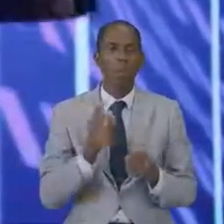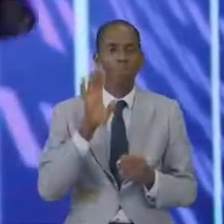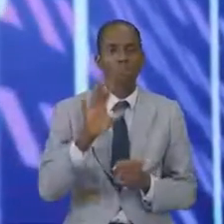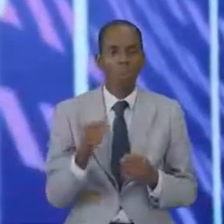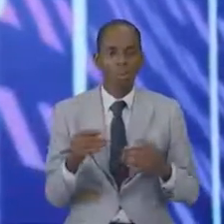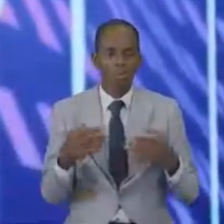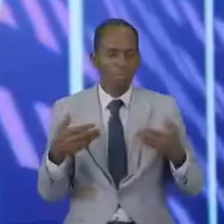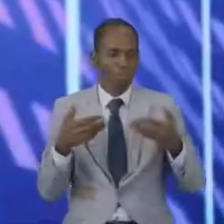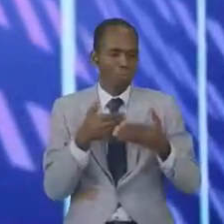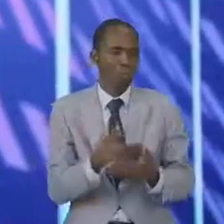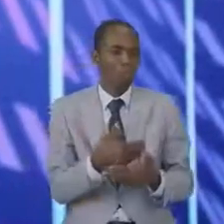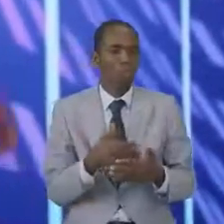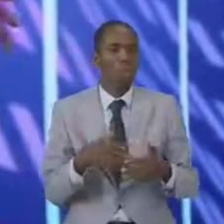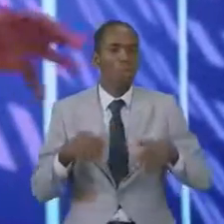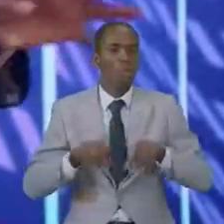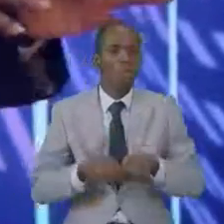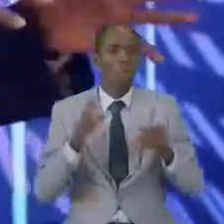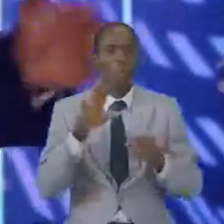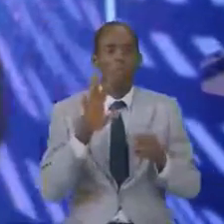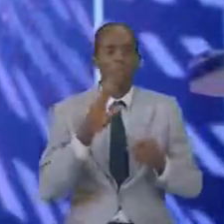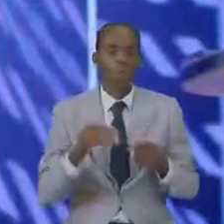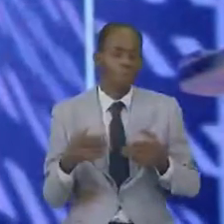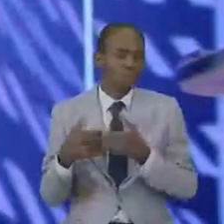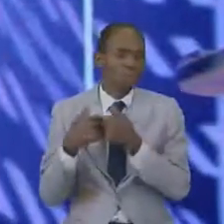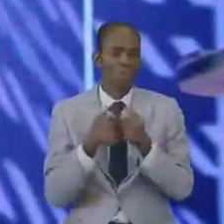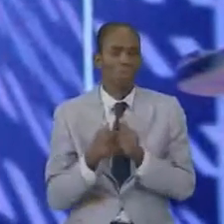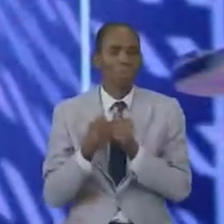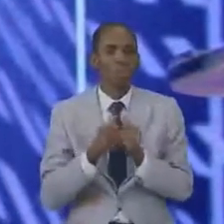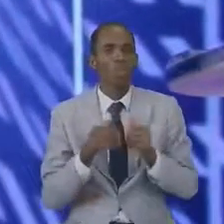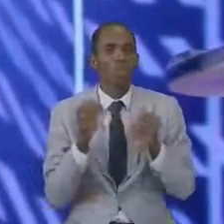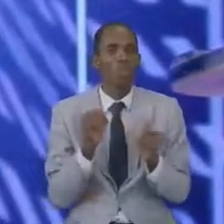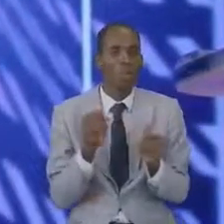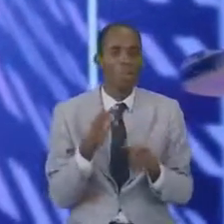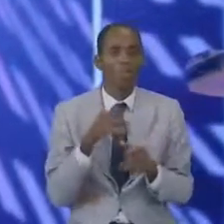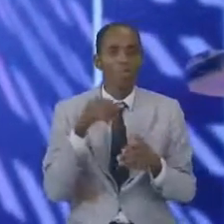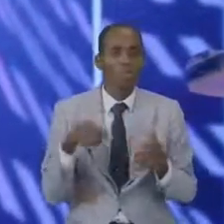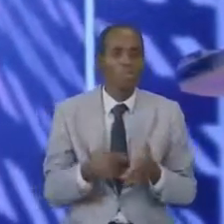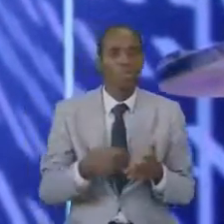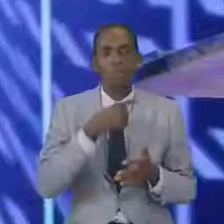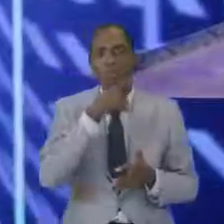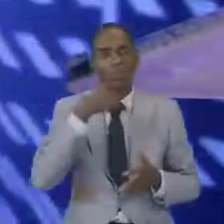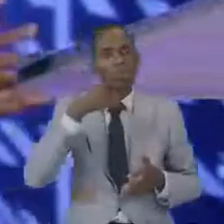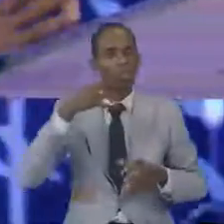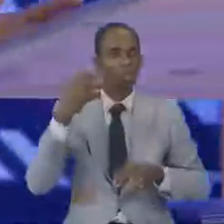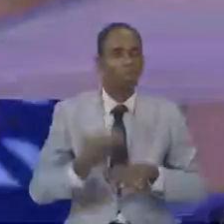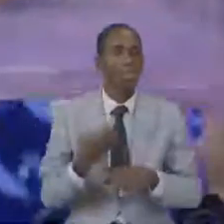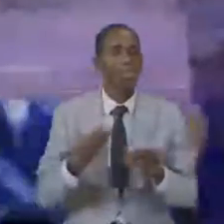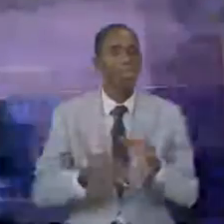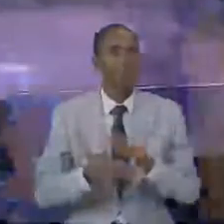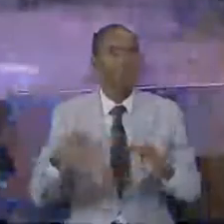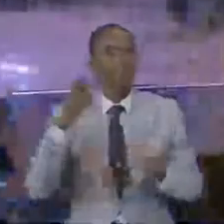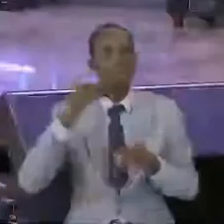afin qu'il puisse avoir la conversion défricher vous un son nouveau et ne se met pas parmi les épines verset 4